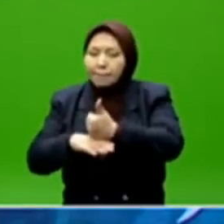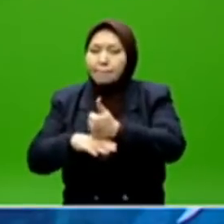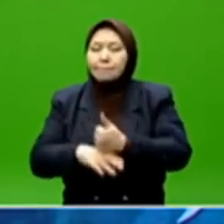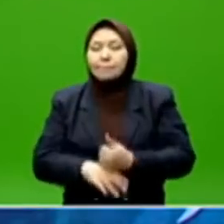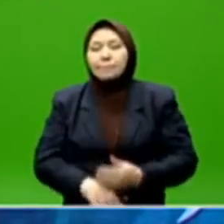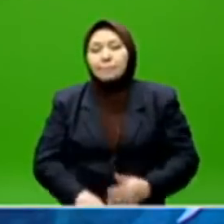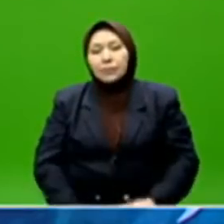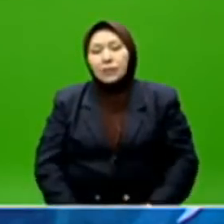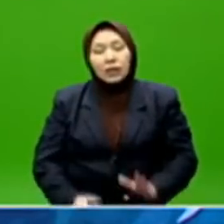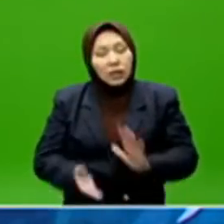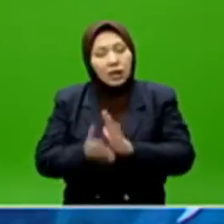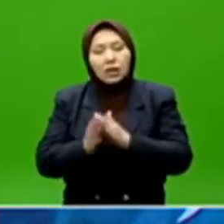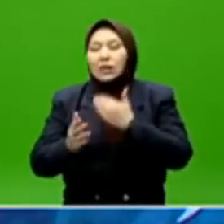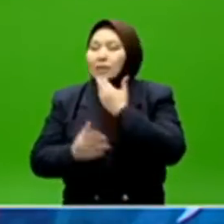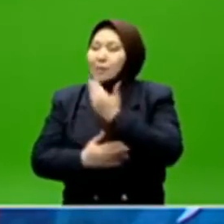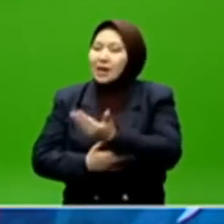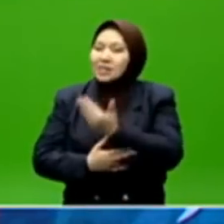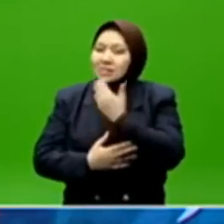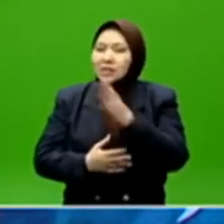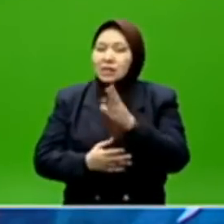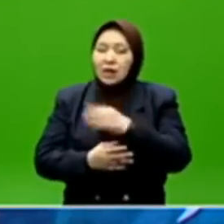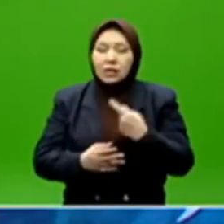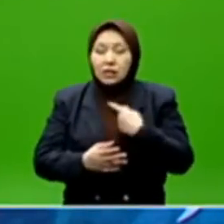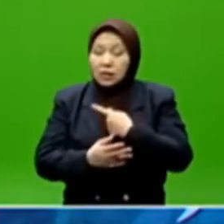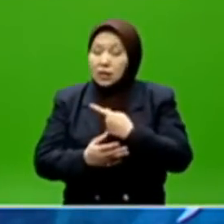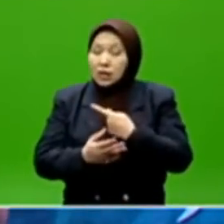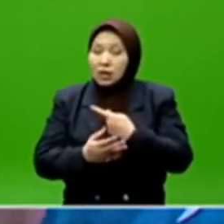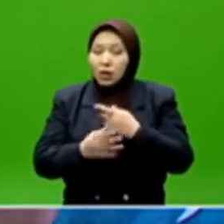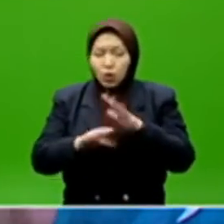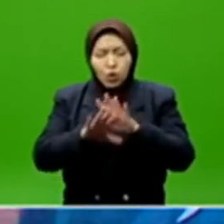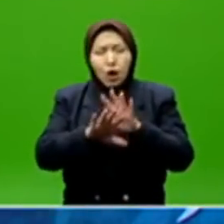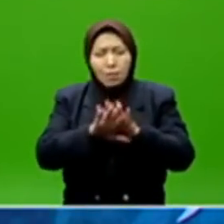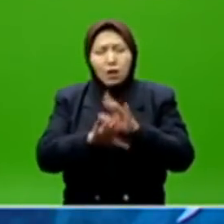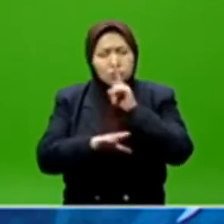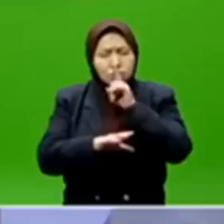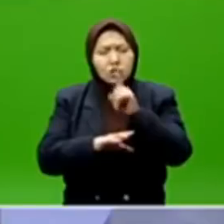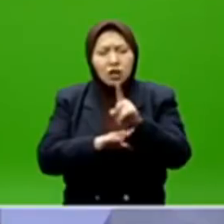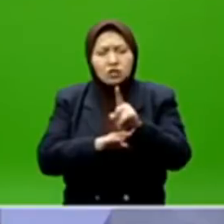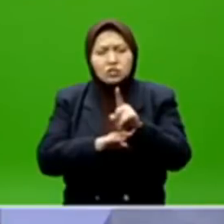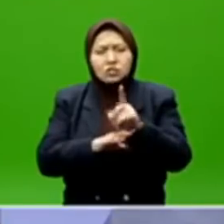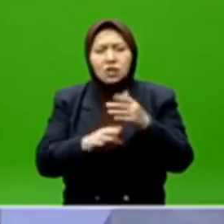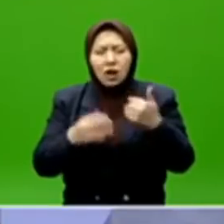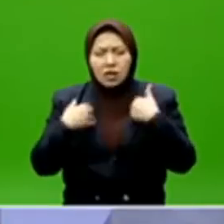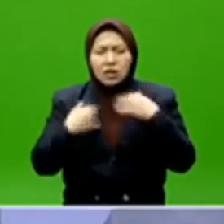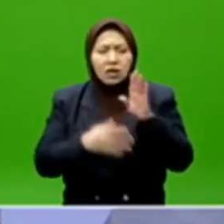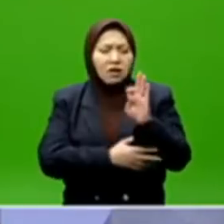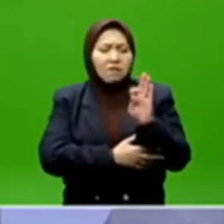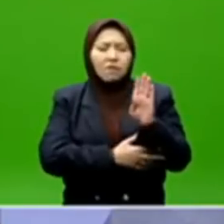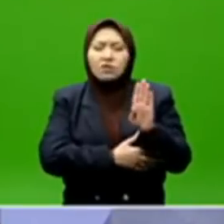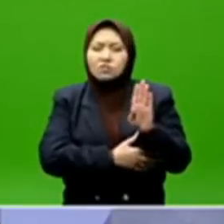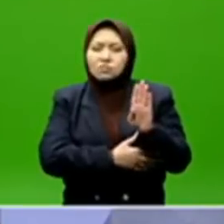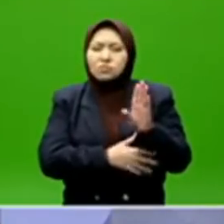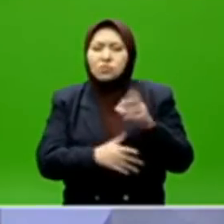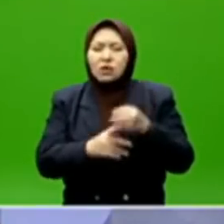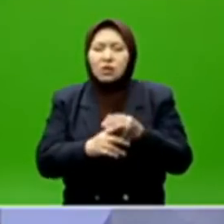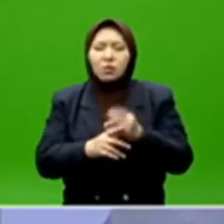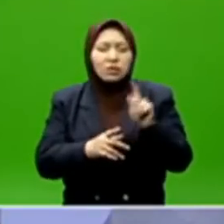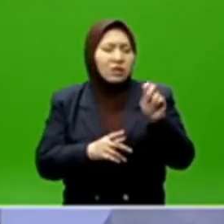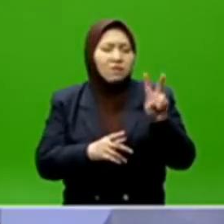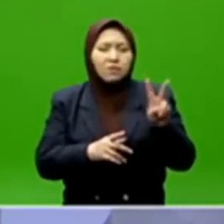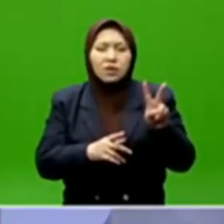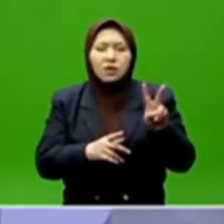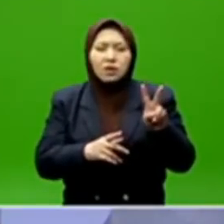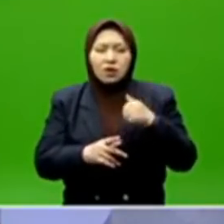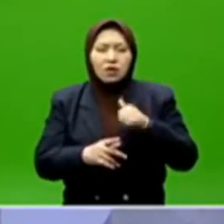Subhanallah. Jadi terima kasih, dan juga kita pun ramai sekali yang berada di Facebook, kalau di TV Al-Hijrah mencecah ke